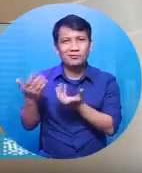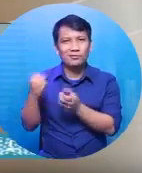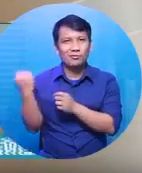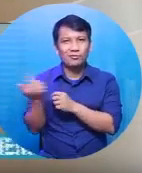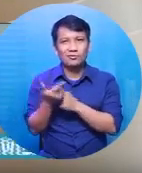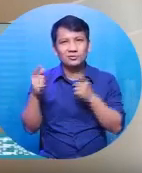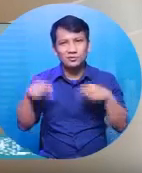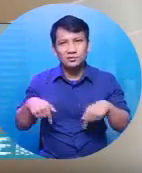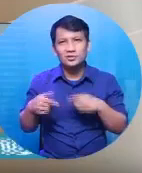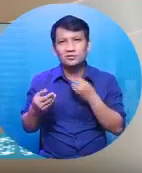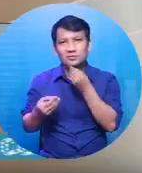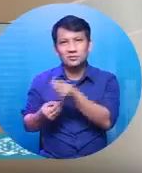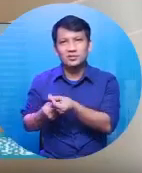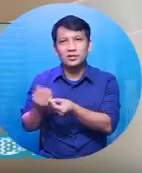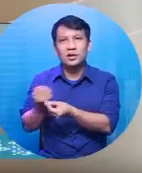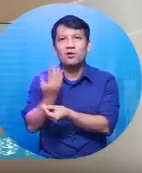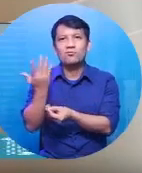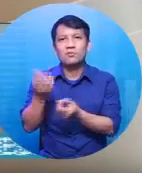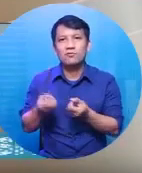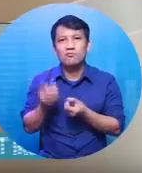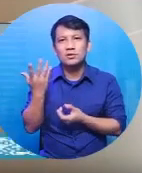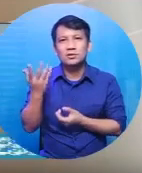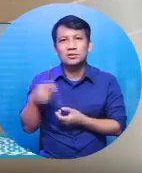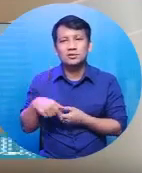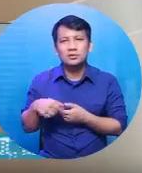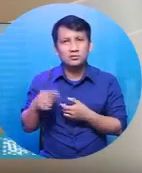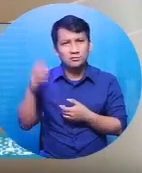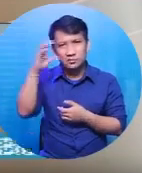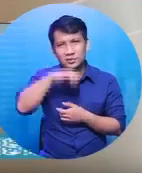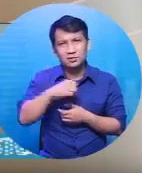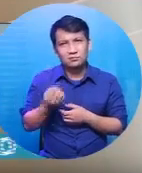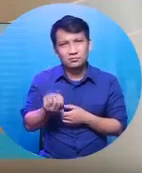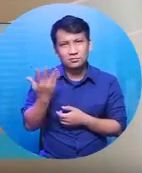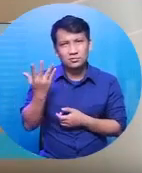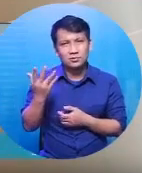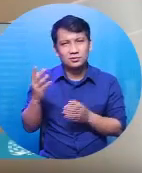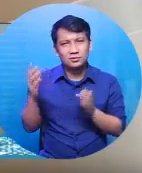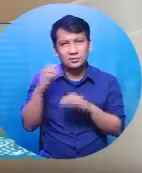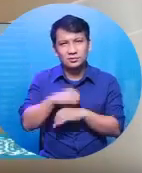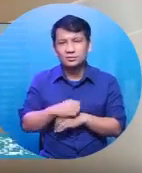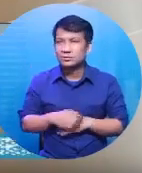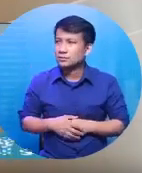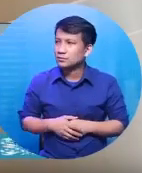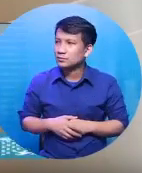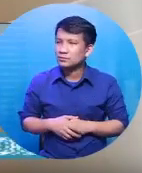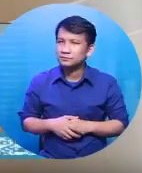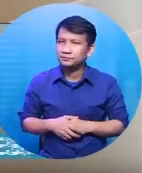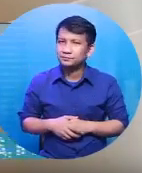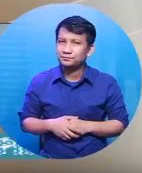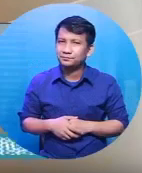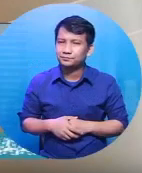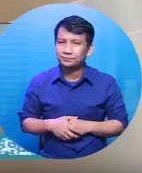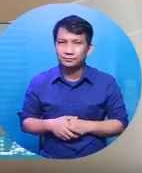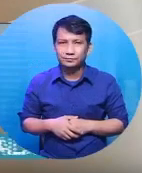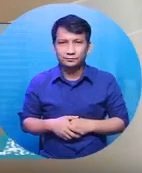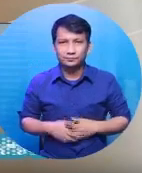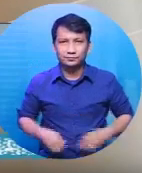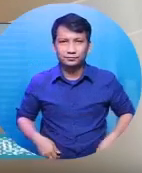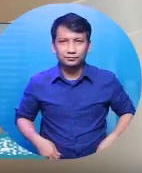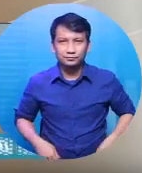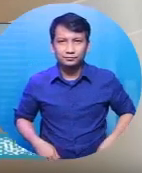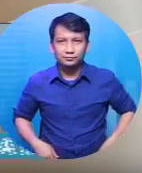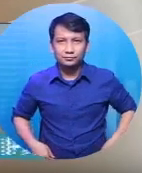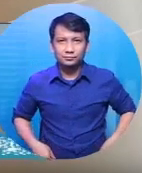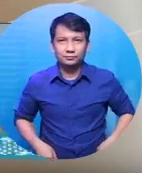eh mapunuan? Magkano, ma'am? Hula nyo lang po, mga approximately. Kasi po, sir, ang inaano ko lang po kasi, sir, sana sa anak ko